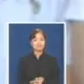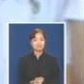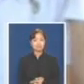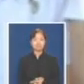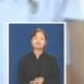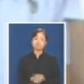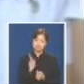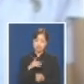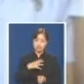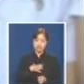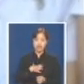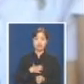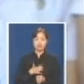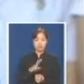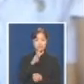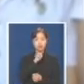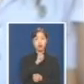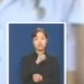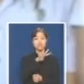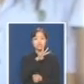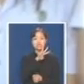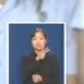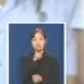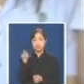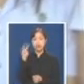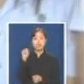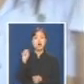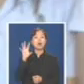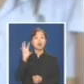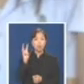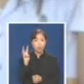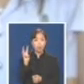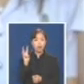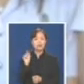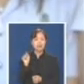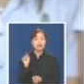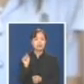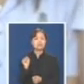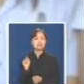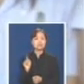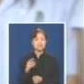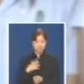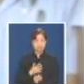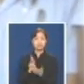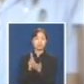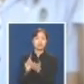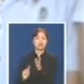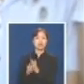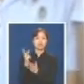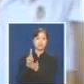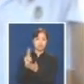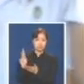ให้กู้ตั้งแต่ช่วงอยู่มัธยมปลายครับเพราะว่าก็คือเป็นช่วงรอยต่อครับระหว่างที่จะเรียนต่อศึกษาในระดับอุดมศึกษานะครับ